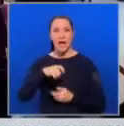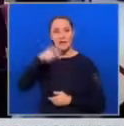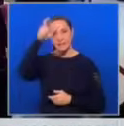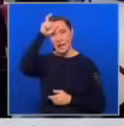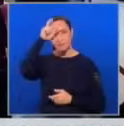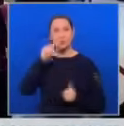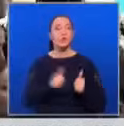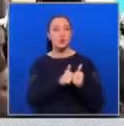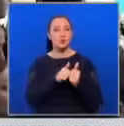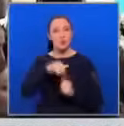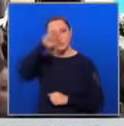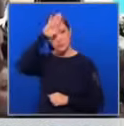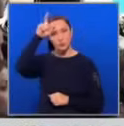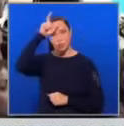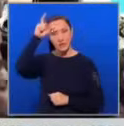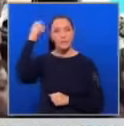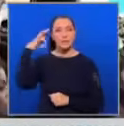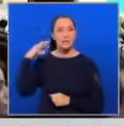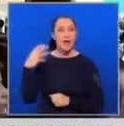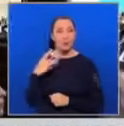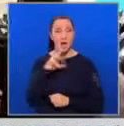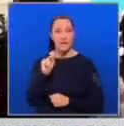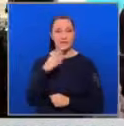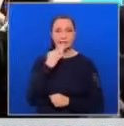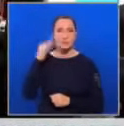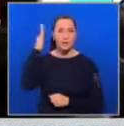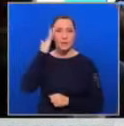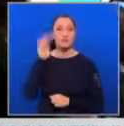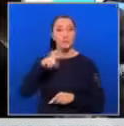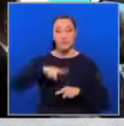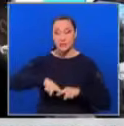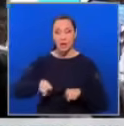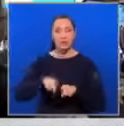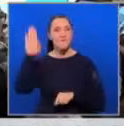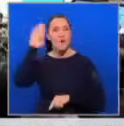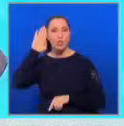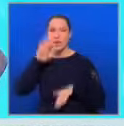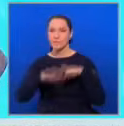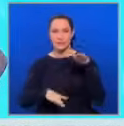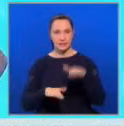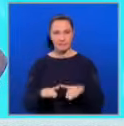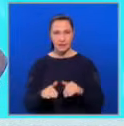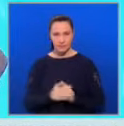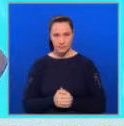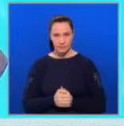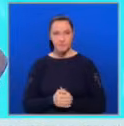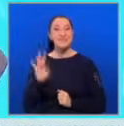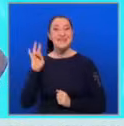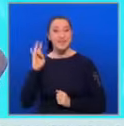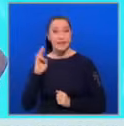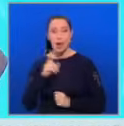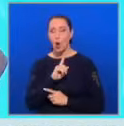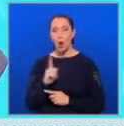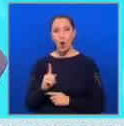сътрудничество в истанбул турският президент ердоган заяви че израелският премиер ще бъде съден като вън престъпник нетаняху